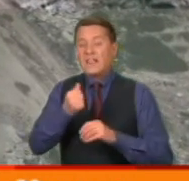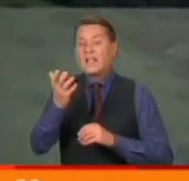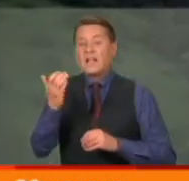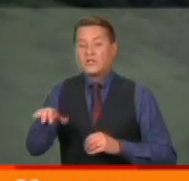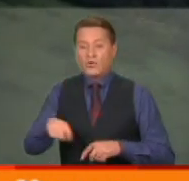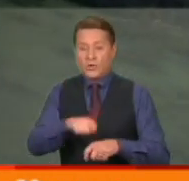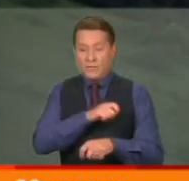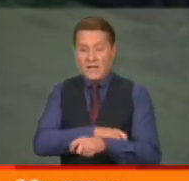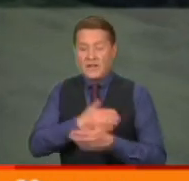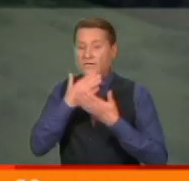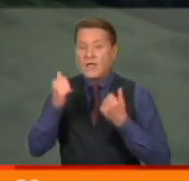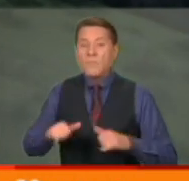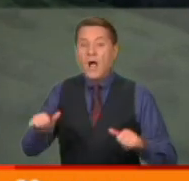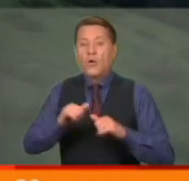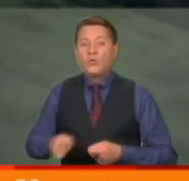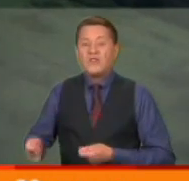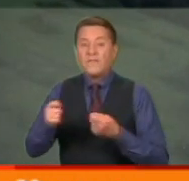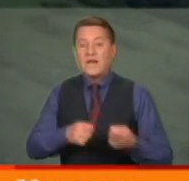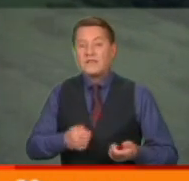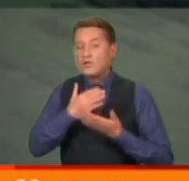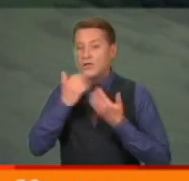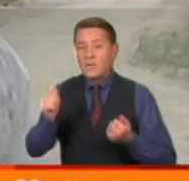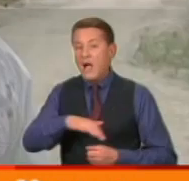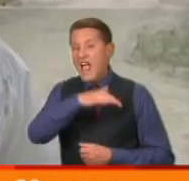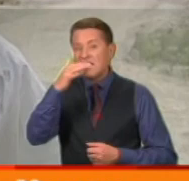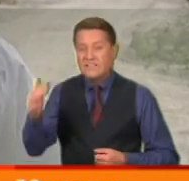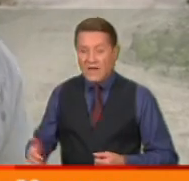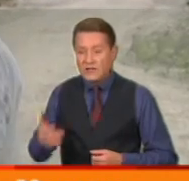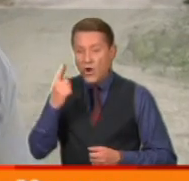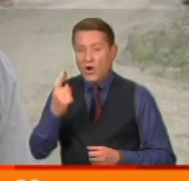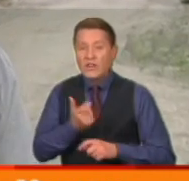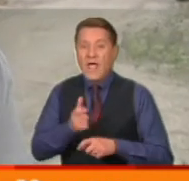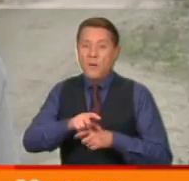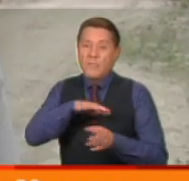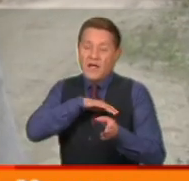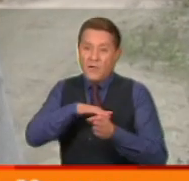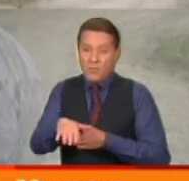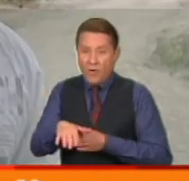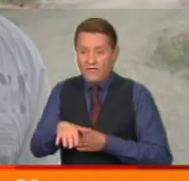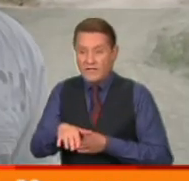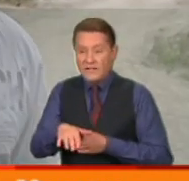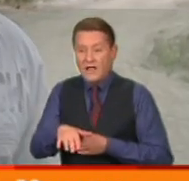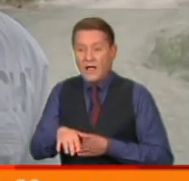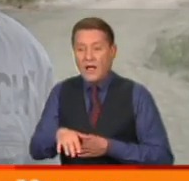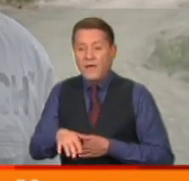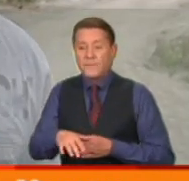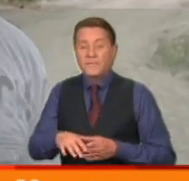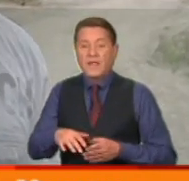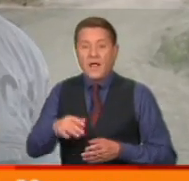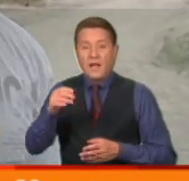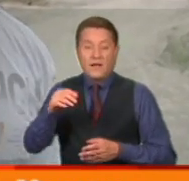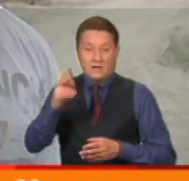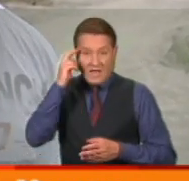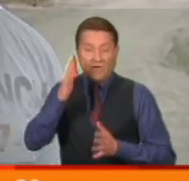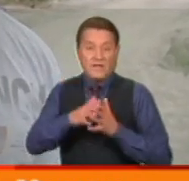кількасот метрів. Нема куди везти, у Києва немає звалища фактично. Одне переповнене в Підгірцях. Тому виходить так, що Київ – величезне